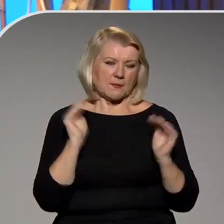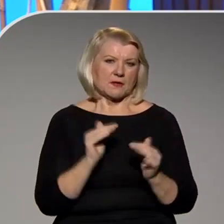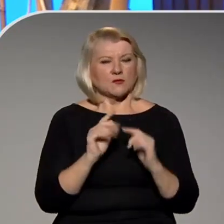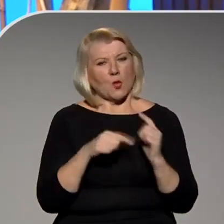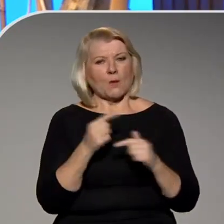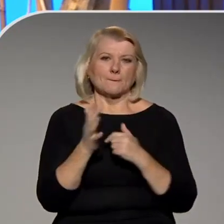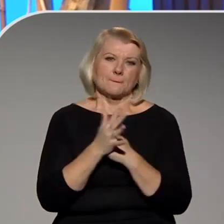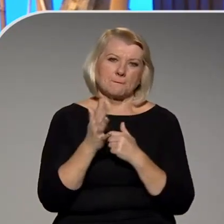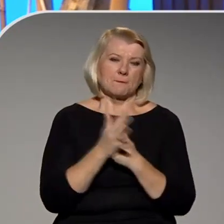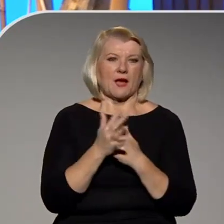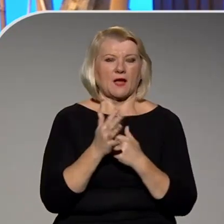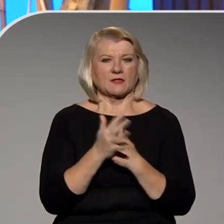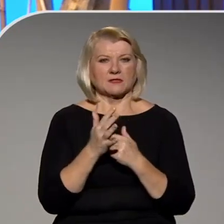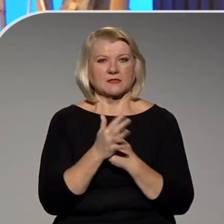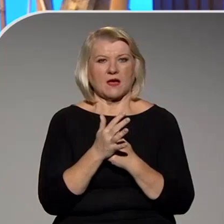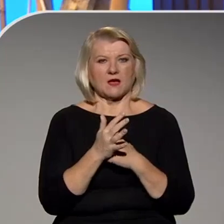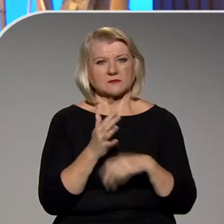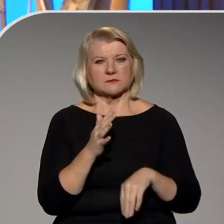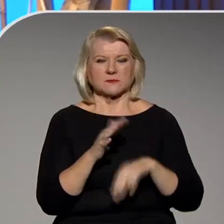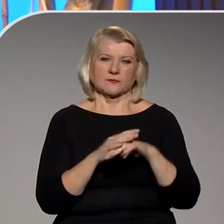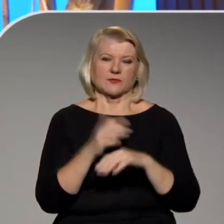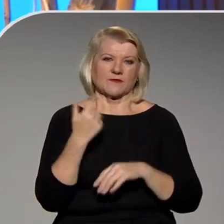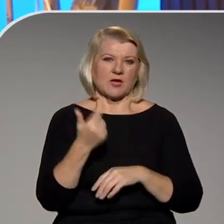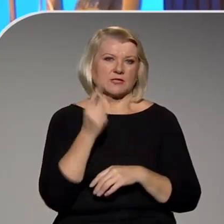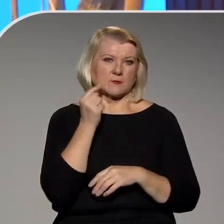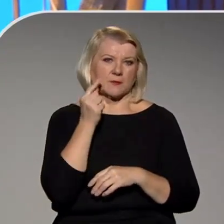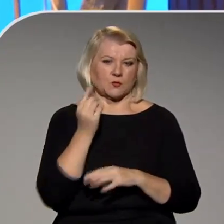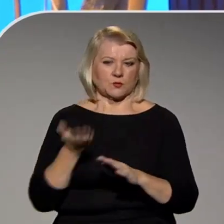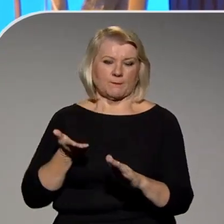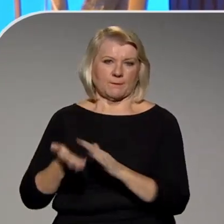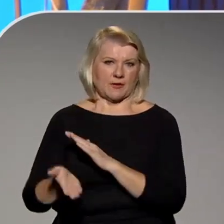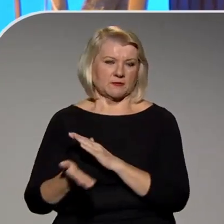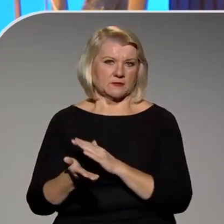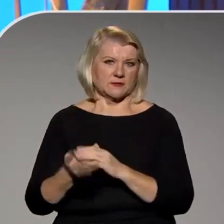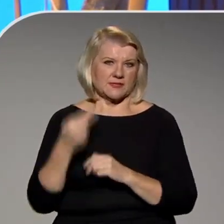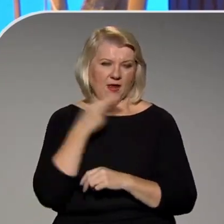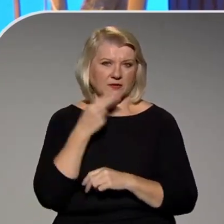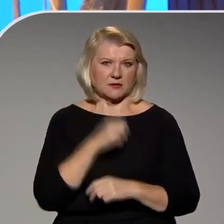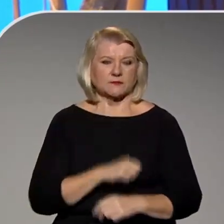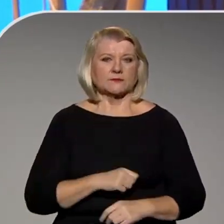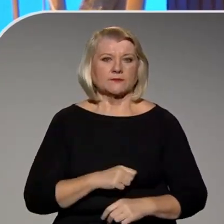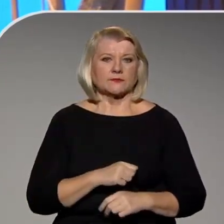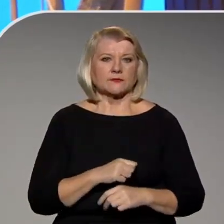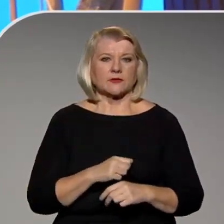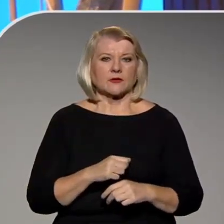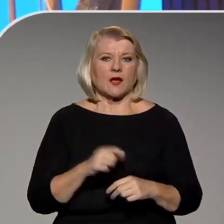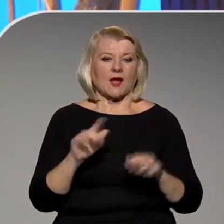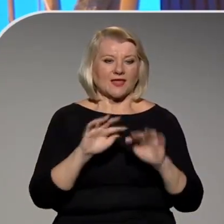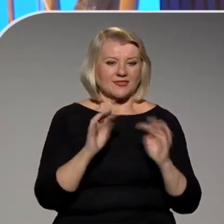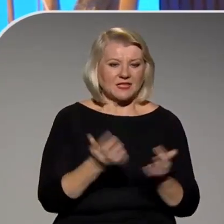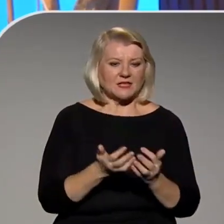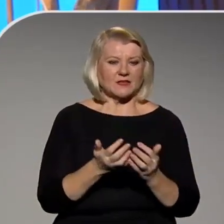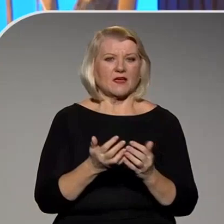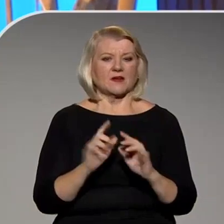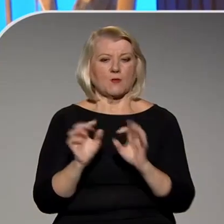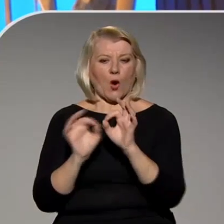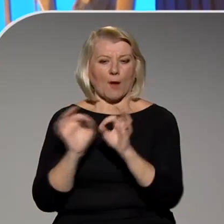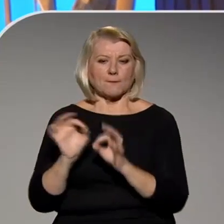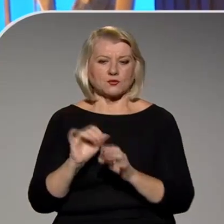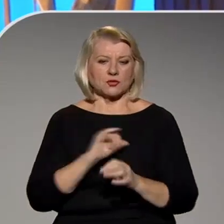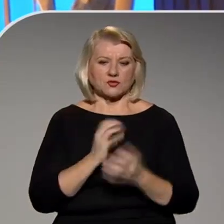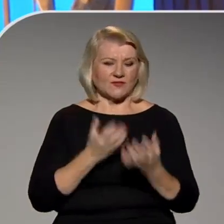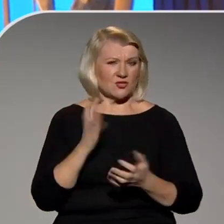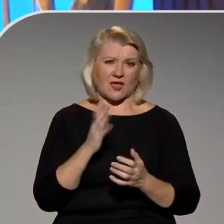okolo 15, maximálně 20 minutami. Ani dýně, ani kapustičky nebyly nějak předvařené? Ne.